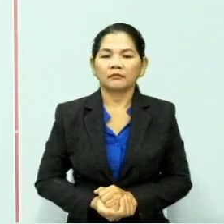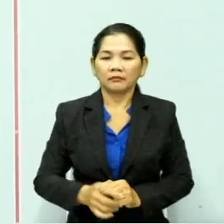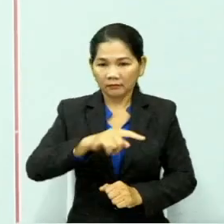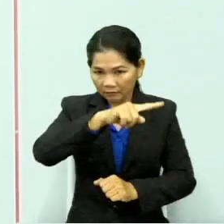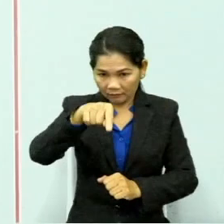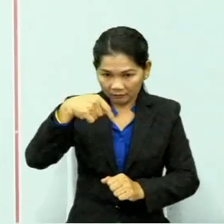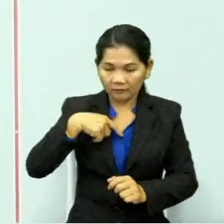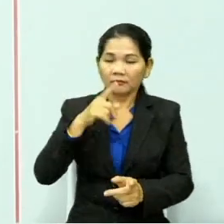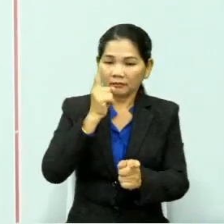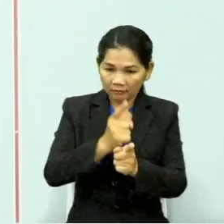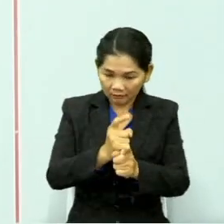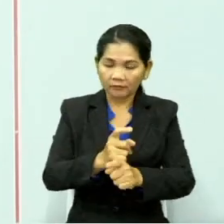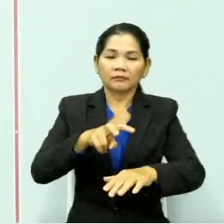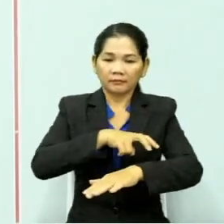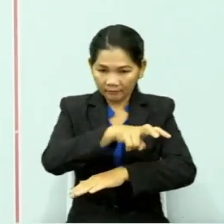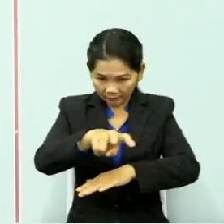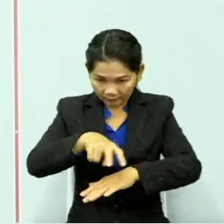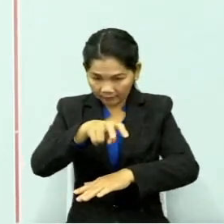dương trâu rìa xa